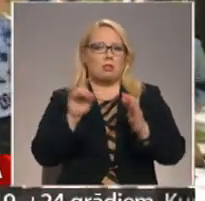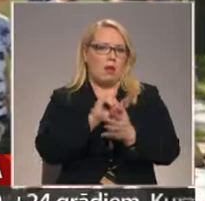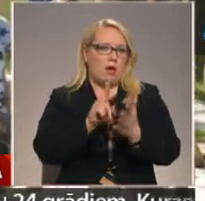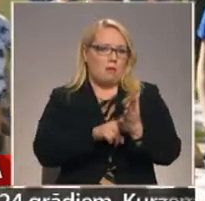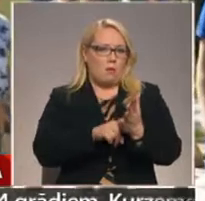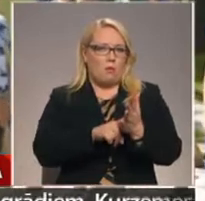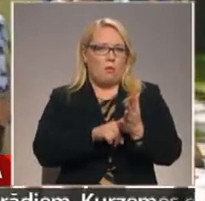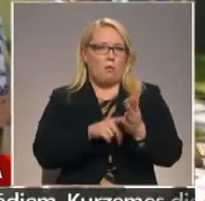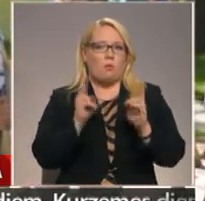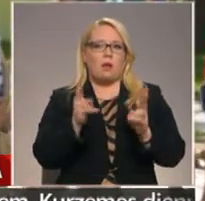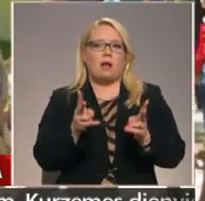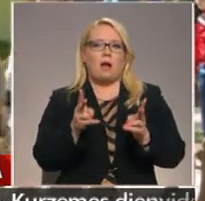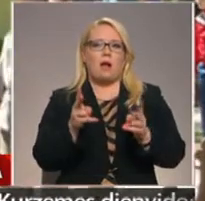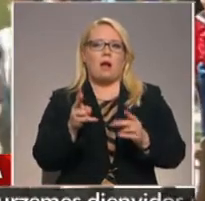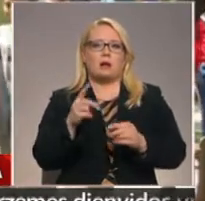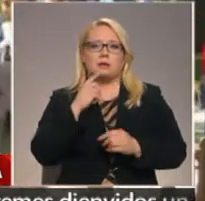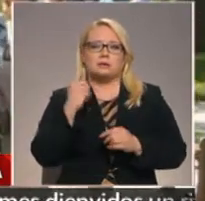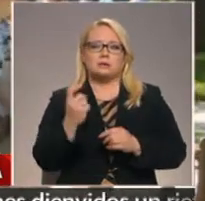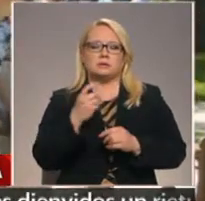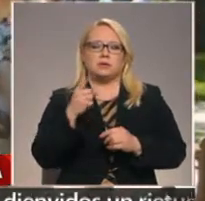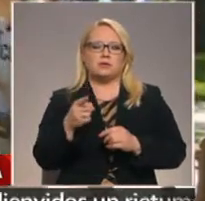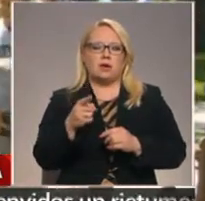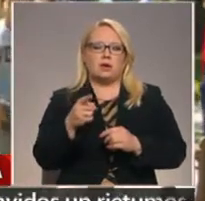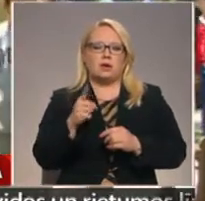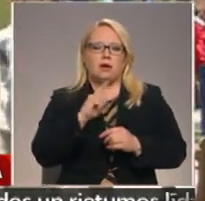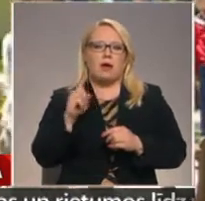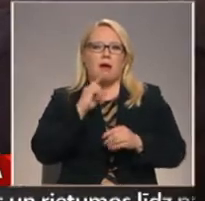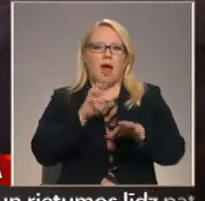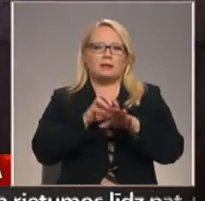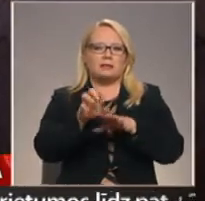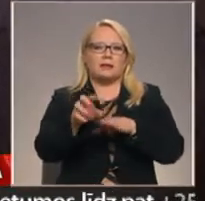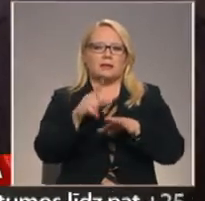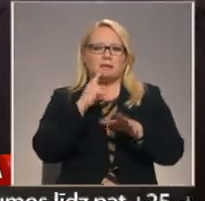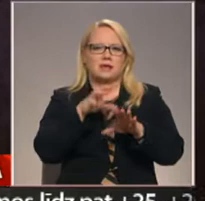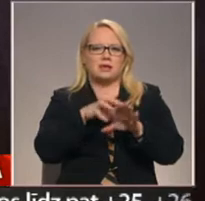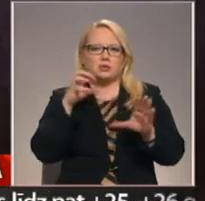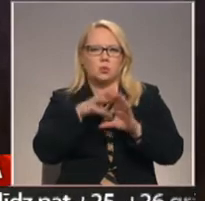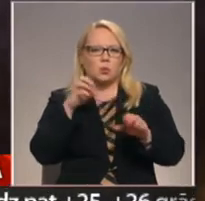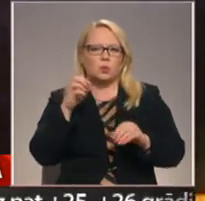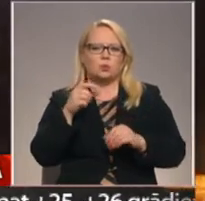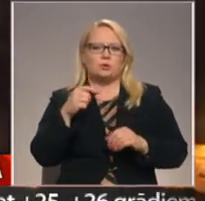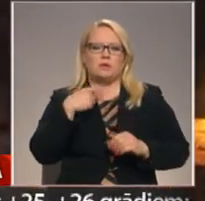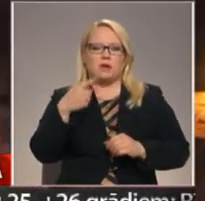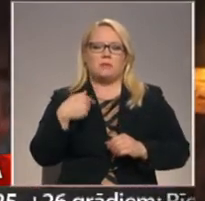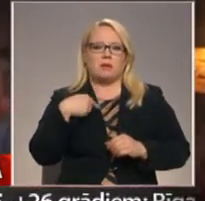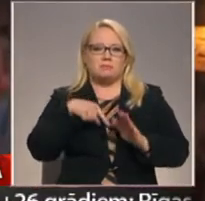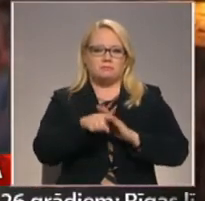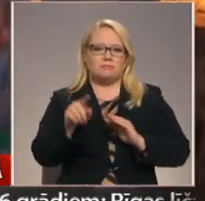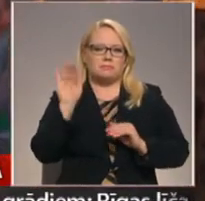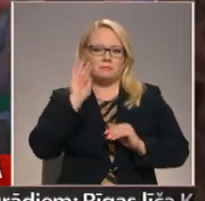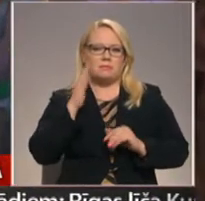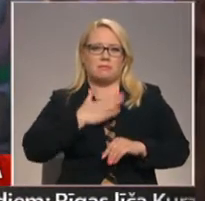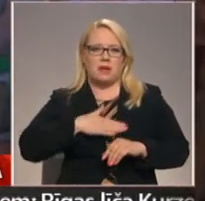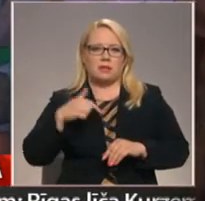Nu, ka jai bija cīšu asinskora, izsūkusi visiem astiņas. Man cīšu labai patika, mēs tā kā